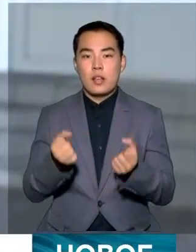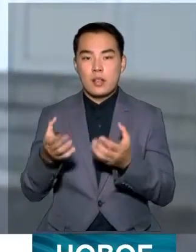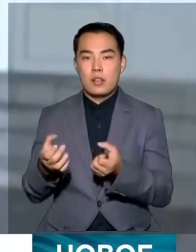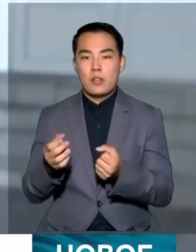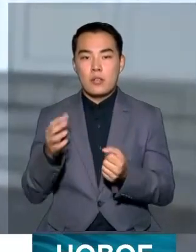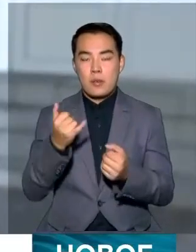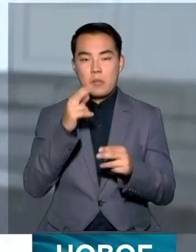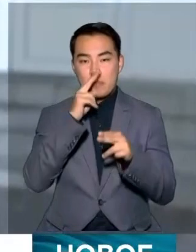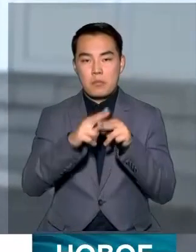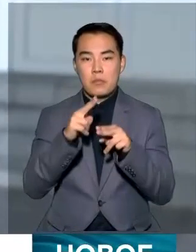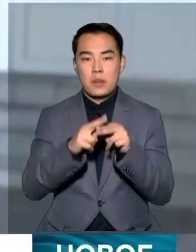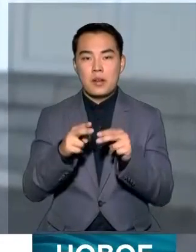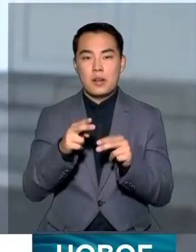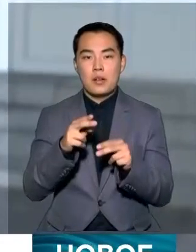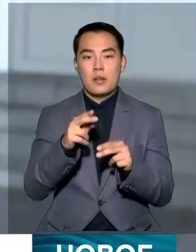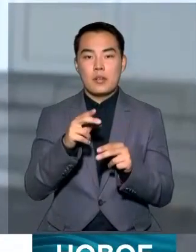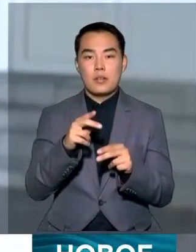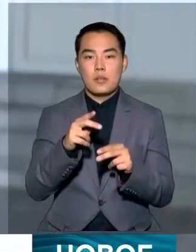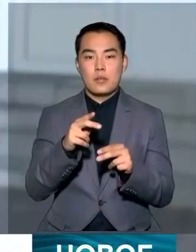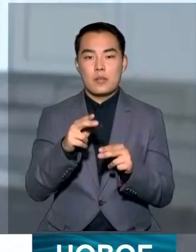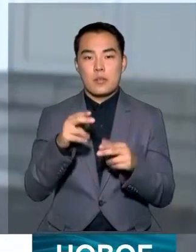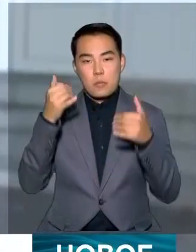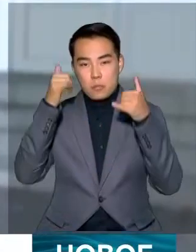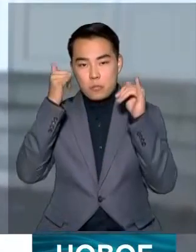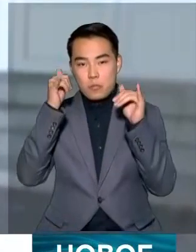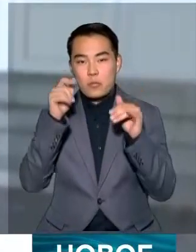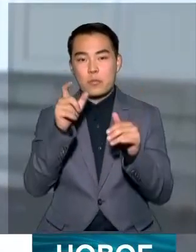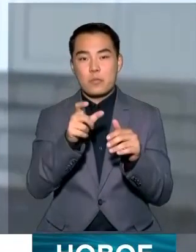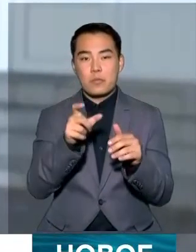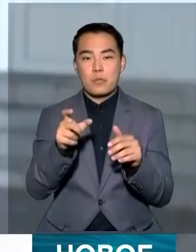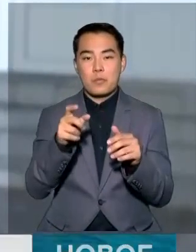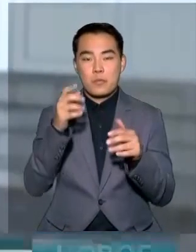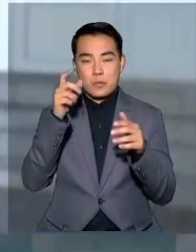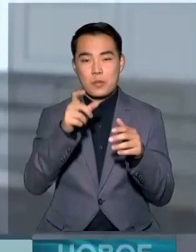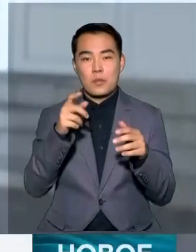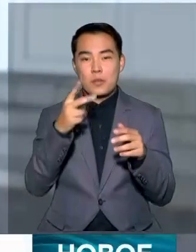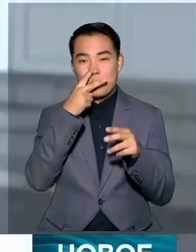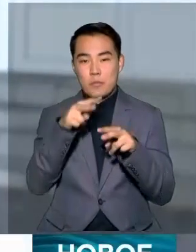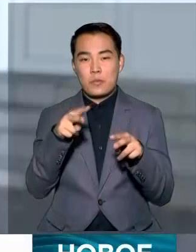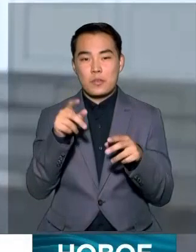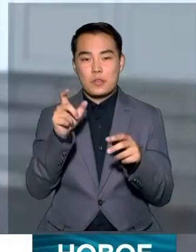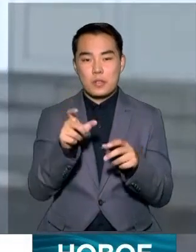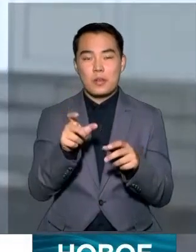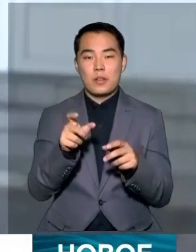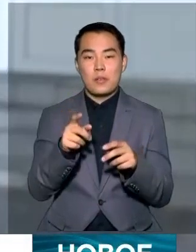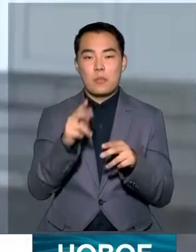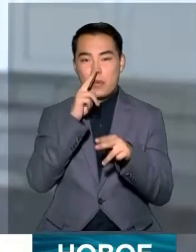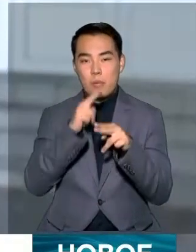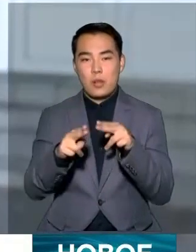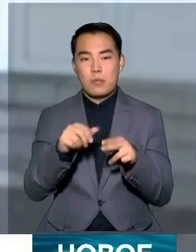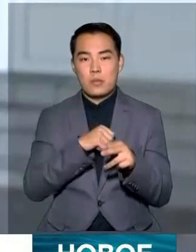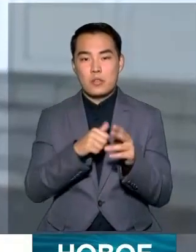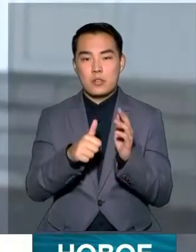пастухи, которые производили выпас скота. И не уследив за метеорологическими